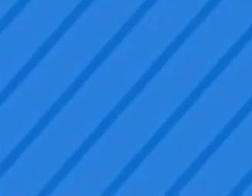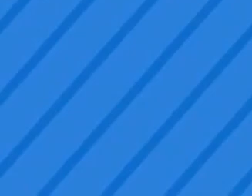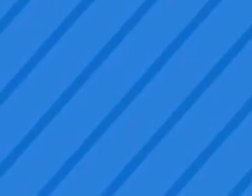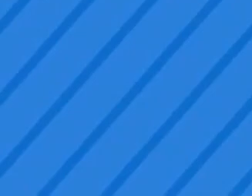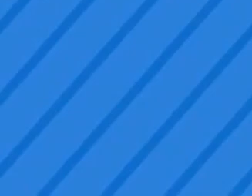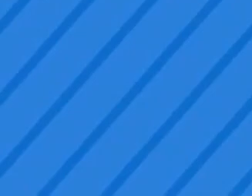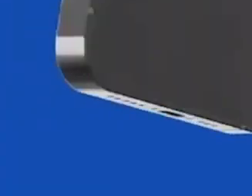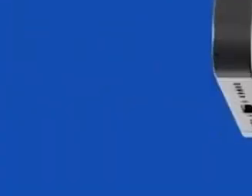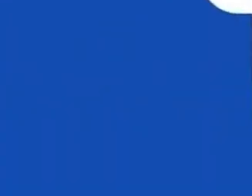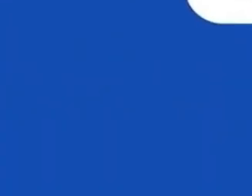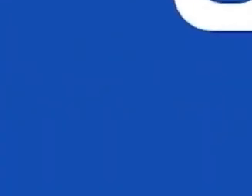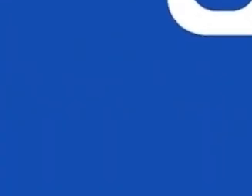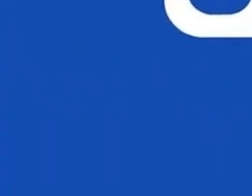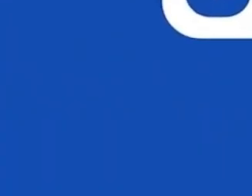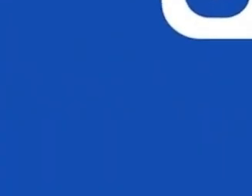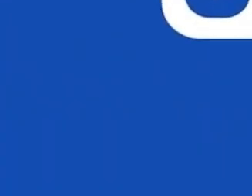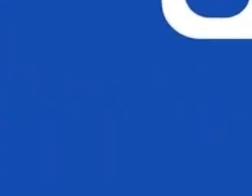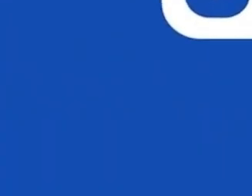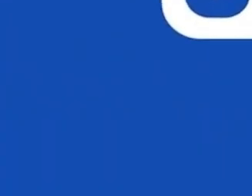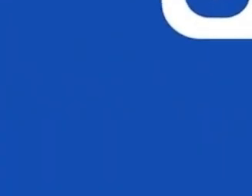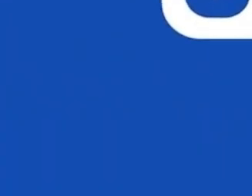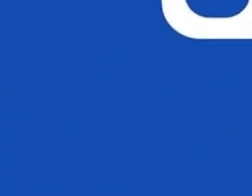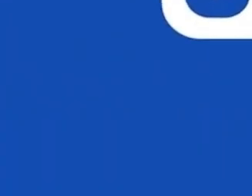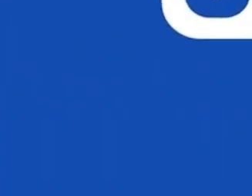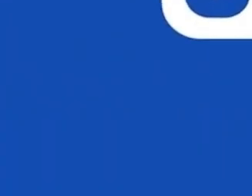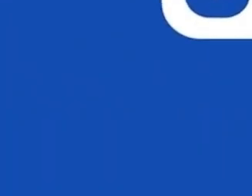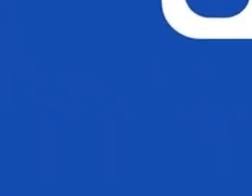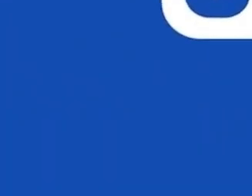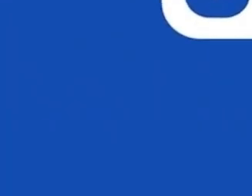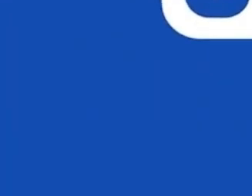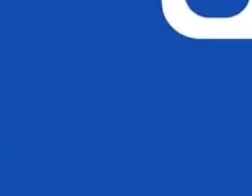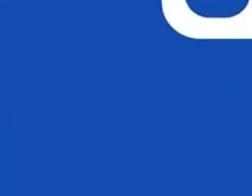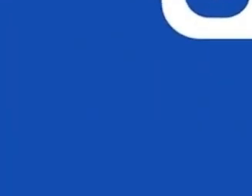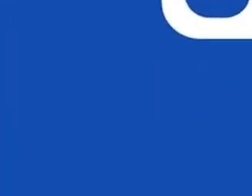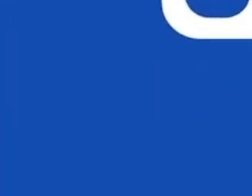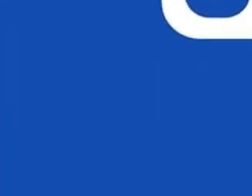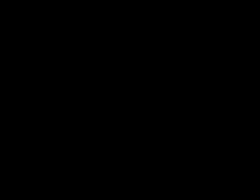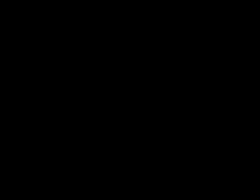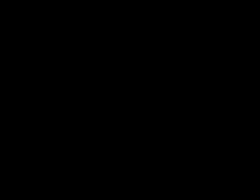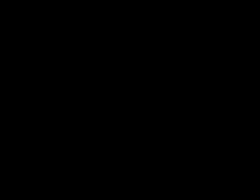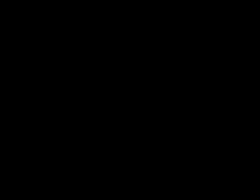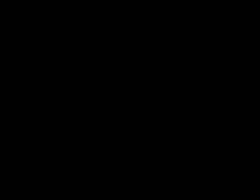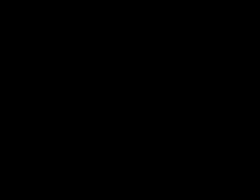بارطاجيوه مع اصدقائكم، ولمزيد من الاخبار تيليشارجوا تطبيق اش كاين من بلاي ستور واب ستور.